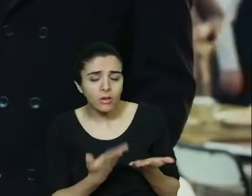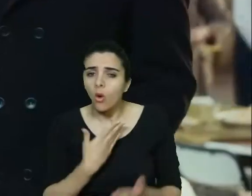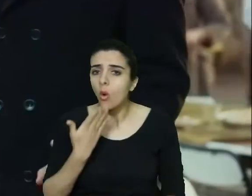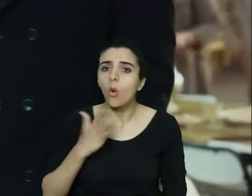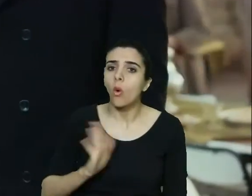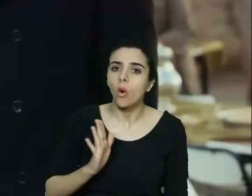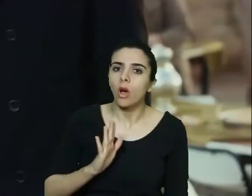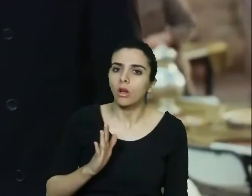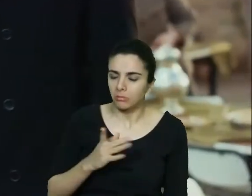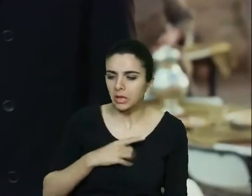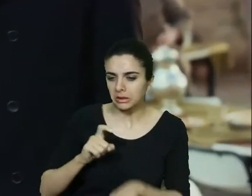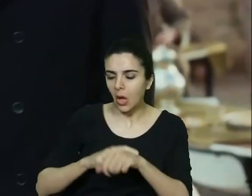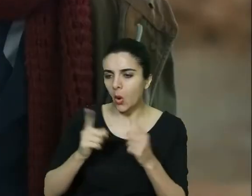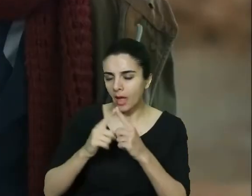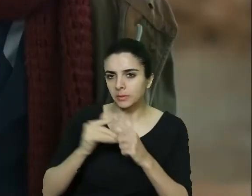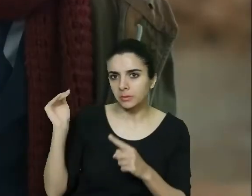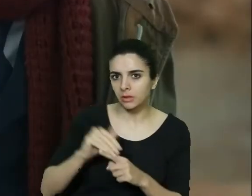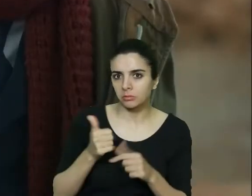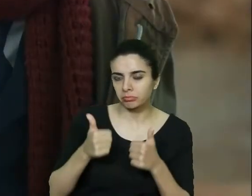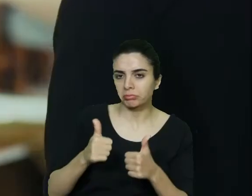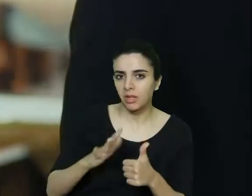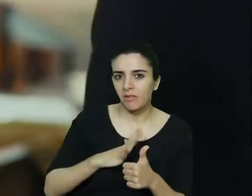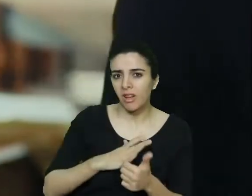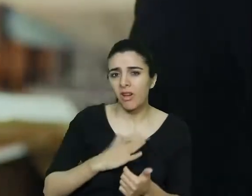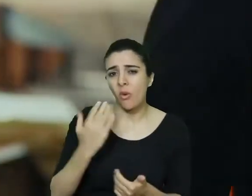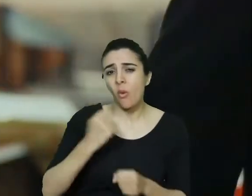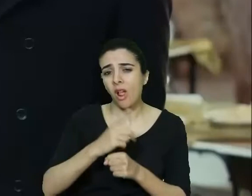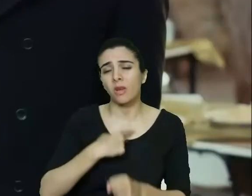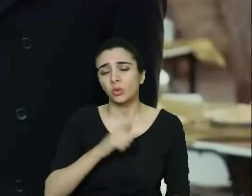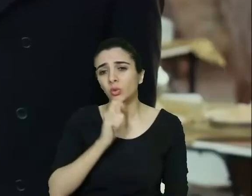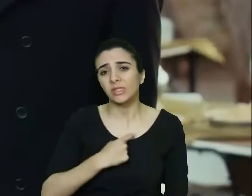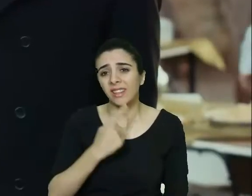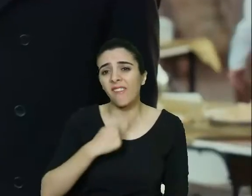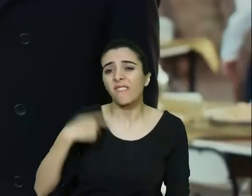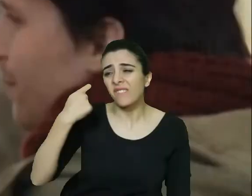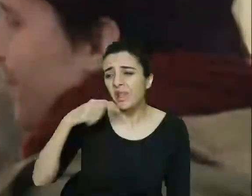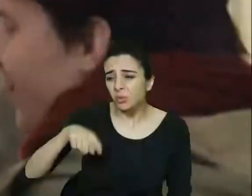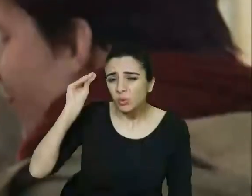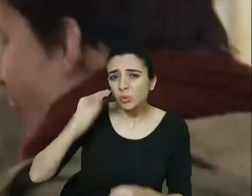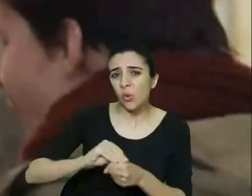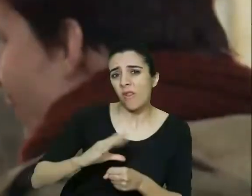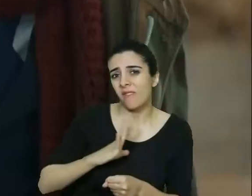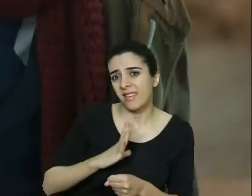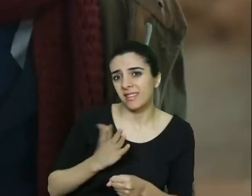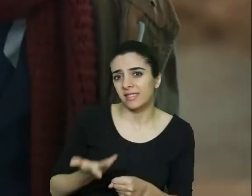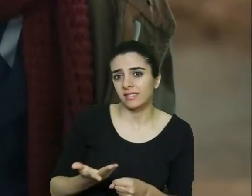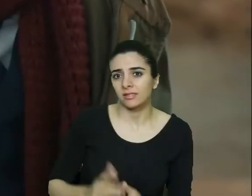Yok, yetişiyoruz nikah. Güler'e söz verdim. Filmin de son günü.